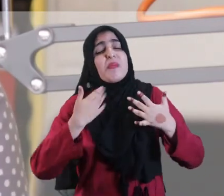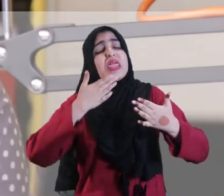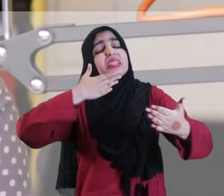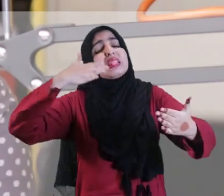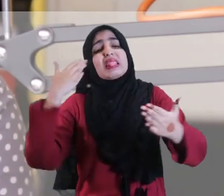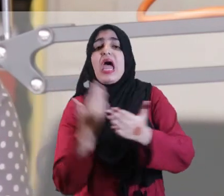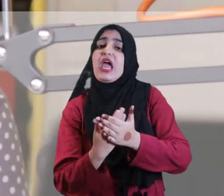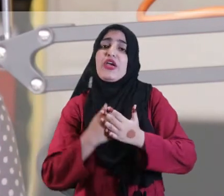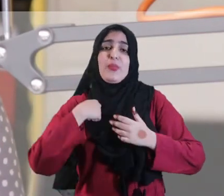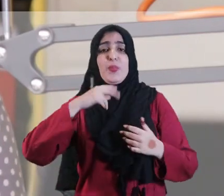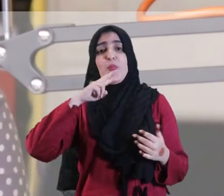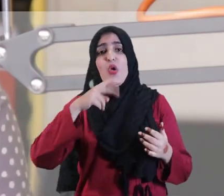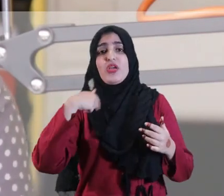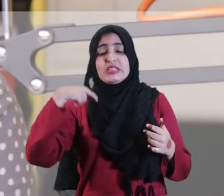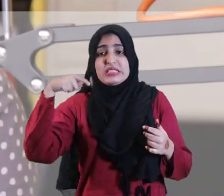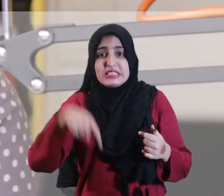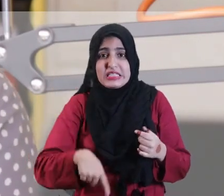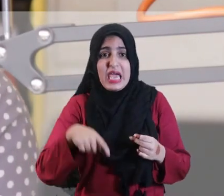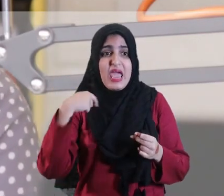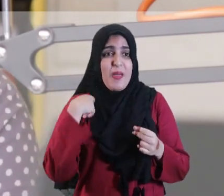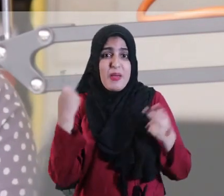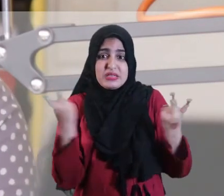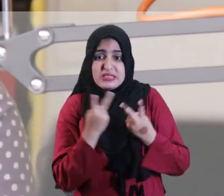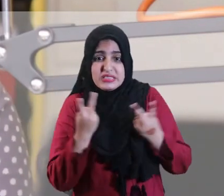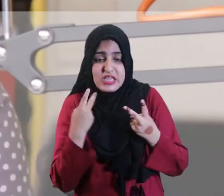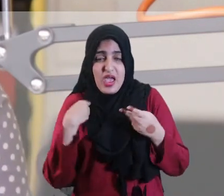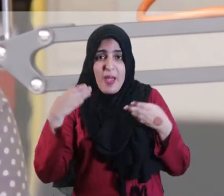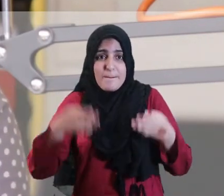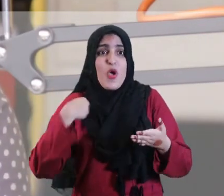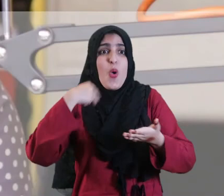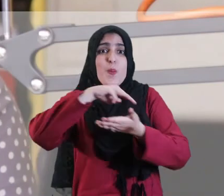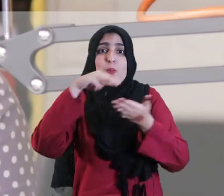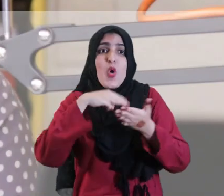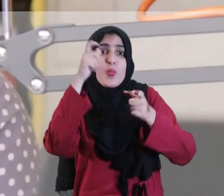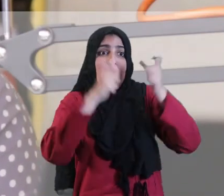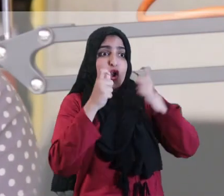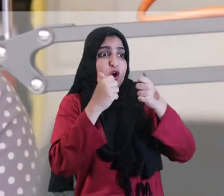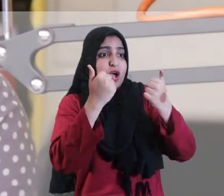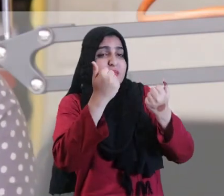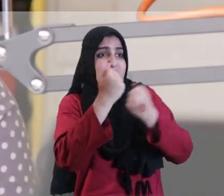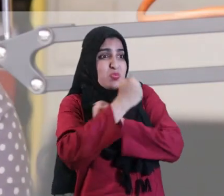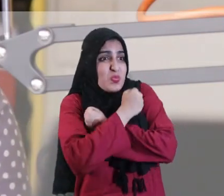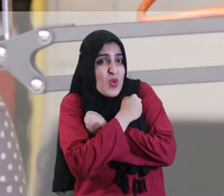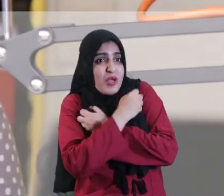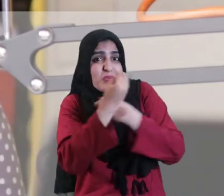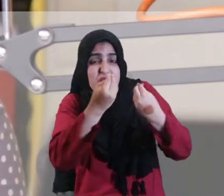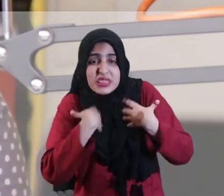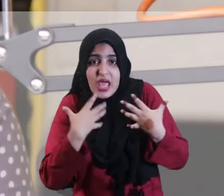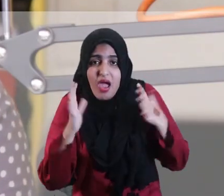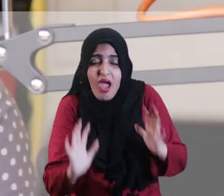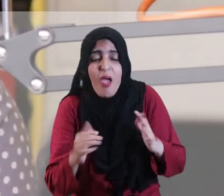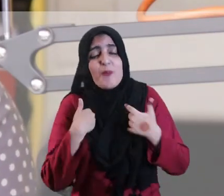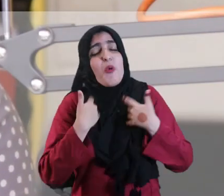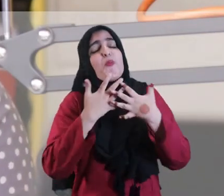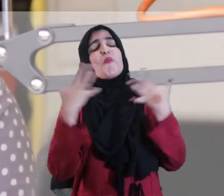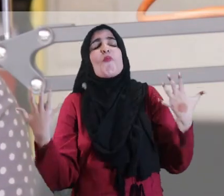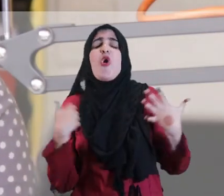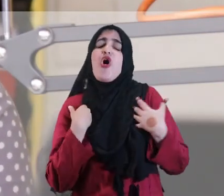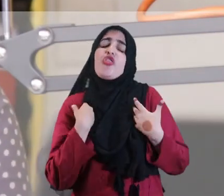सबसे पहला इंग्रीडिएंट है वह मेरे मुल्क की मोहब्बत है और मेरी लाइफ में मेरे पास है